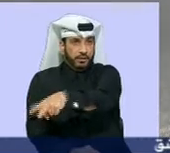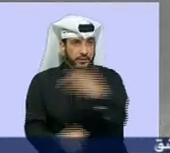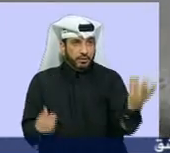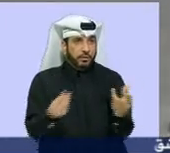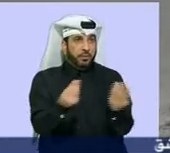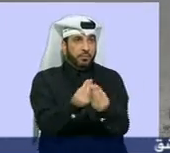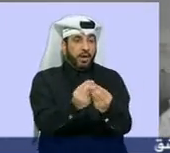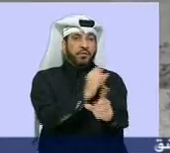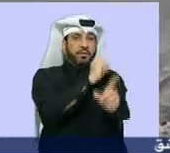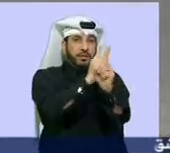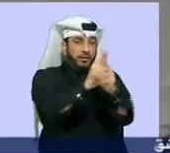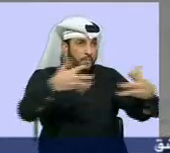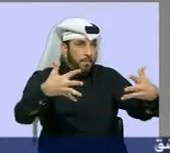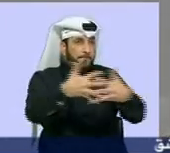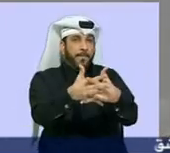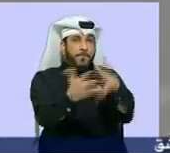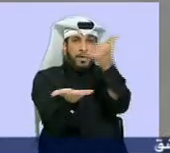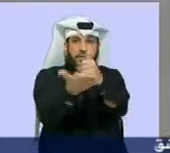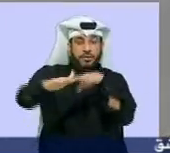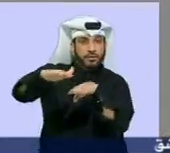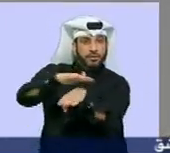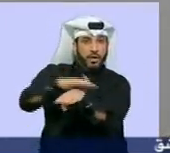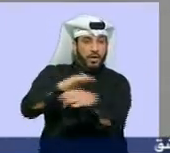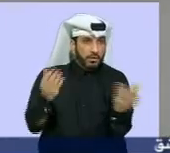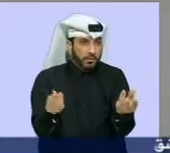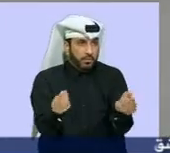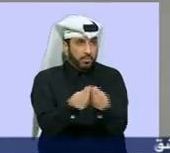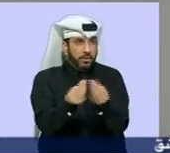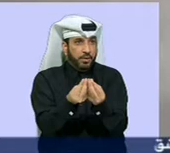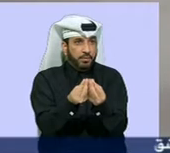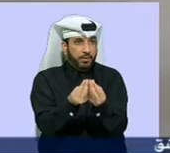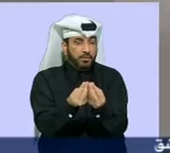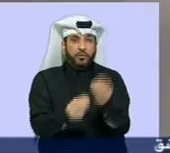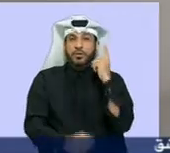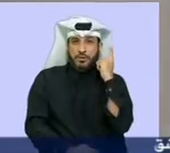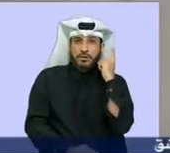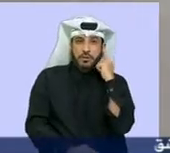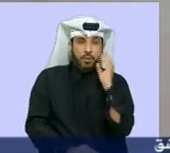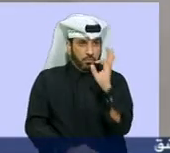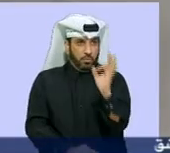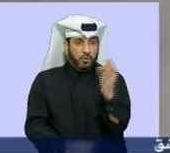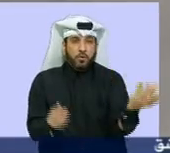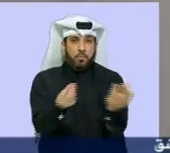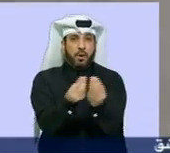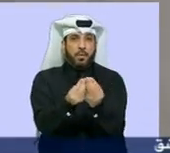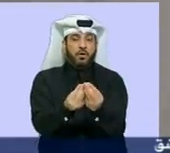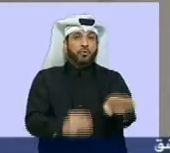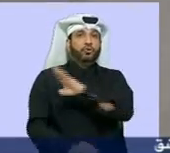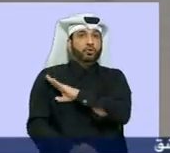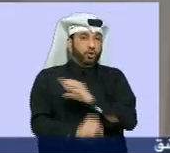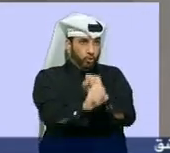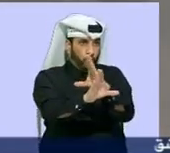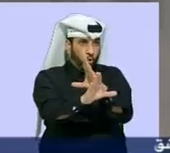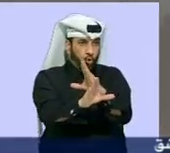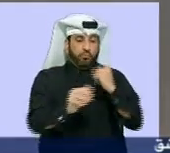مع عدد من القيادات العسكرية التي استطعنا الاجتماع بها، بدأنا نستطيع أن نفهم شيئا بأن الجيش الحر